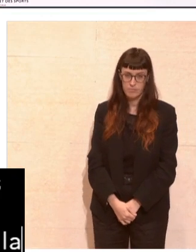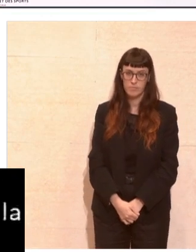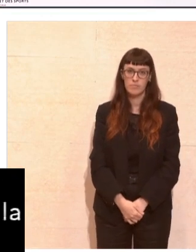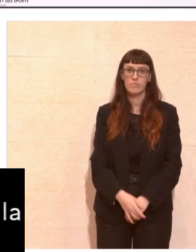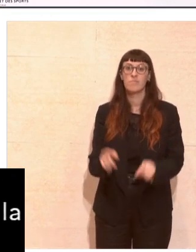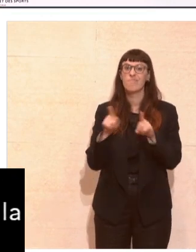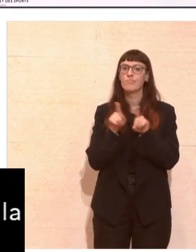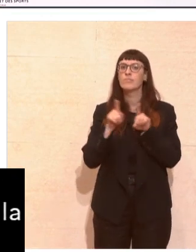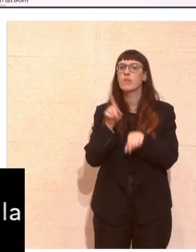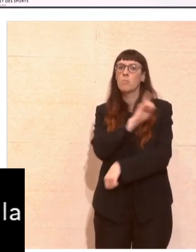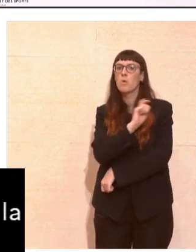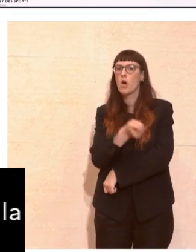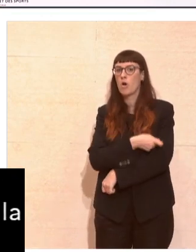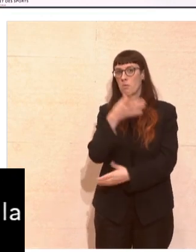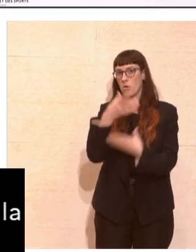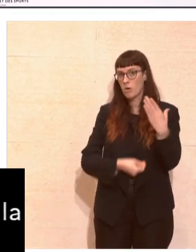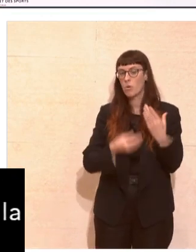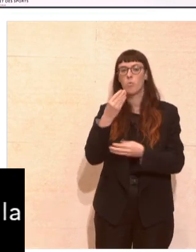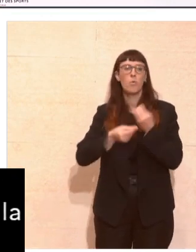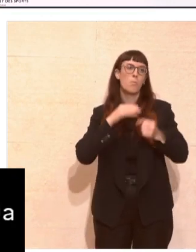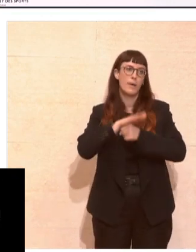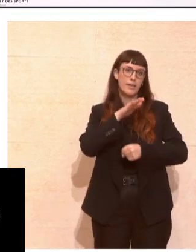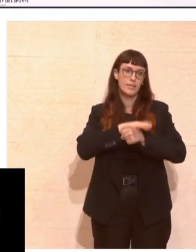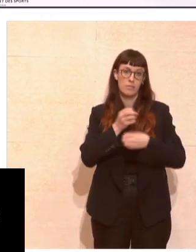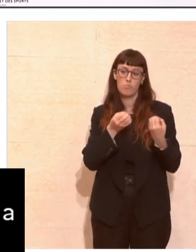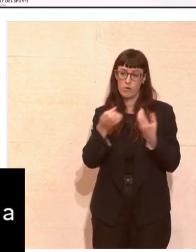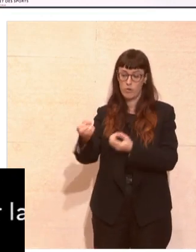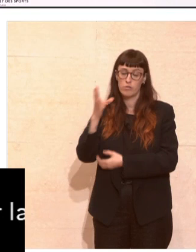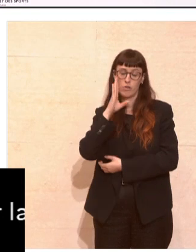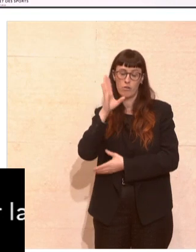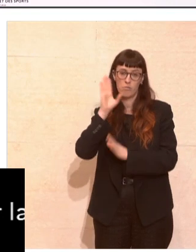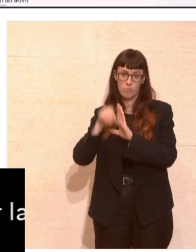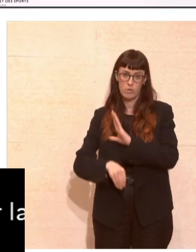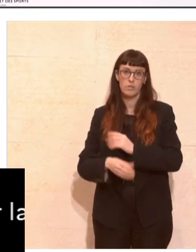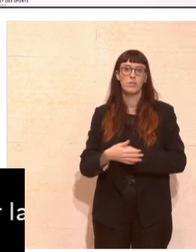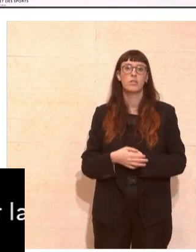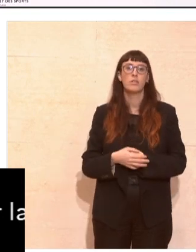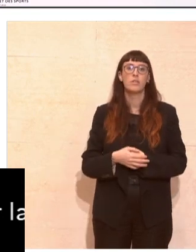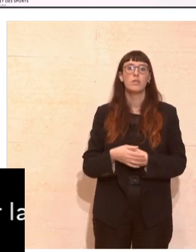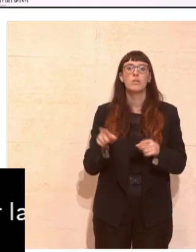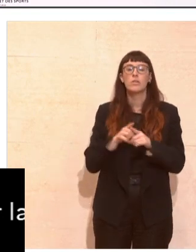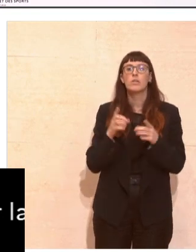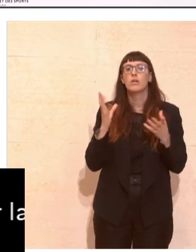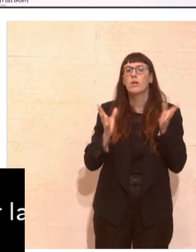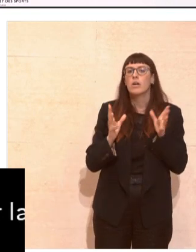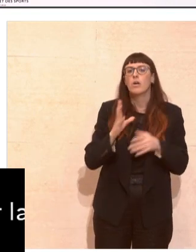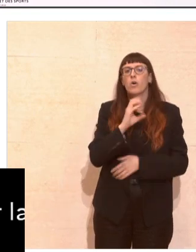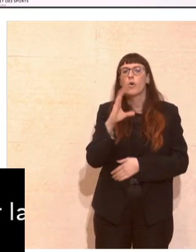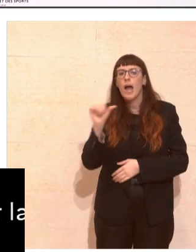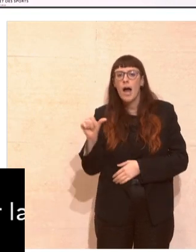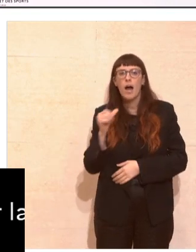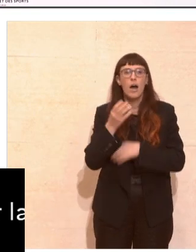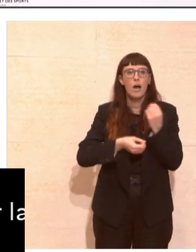sport peut être aussi une raison du manque de sommeil. La consommation de caféine, il commence à consommer du coca, des